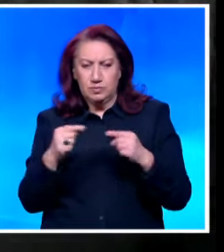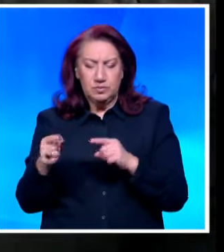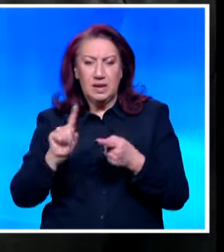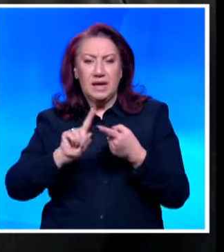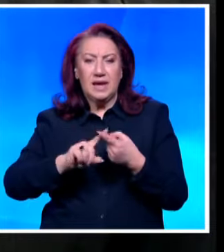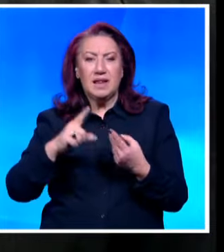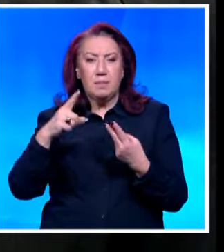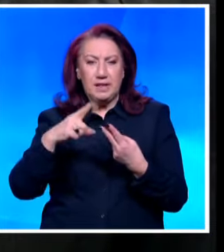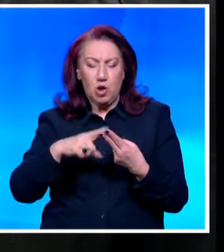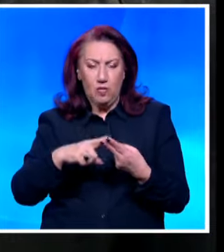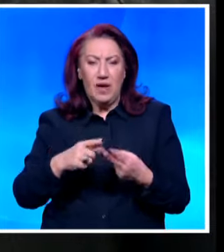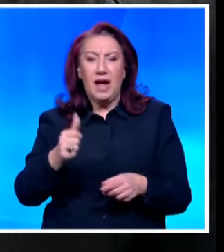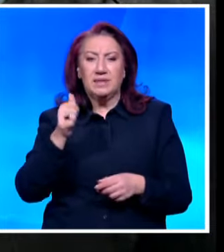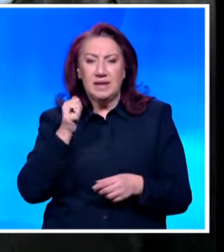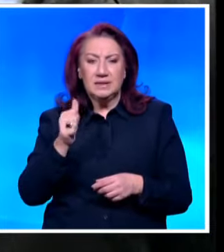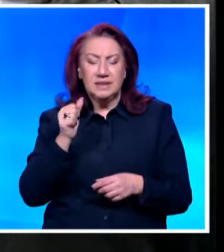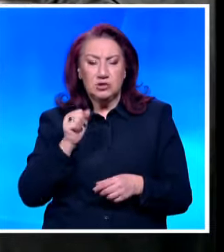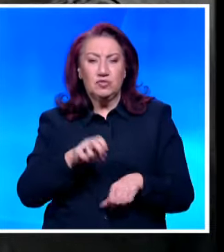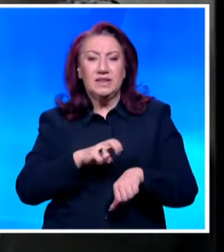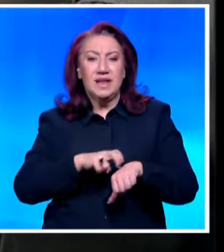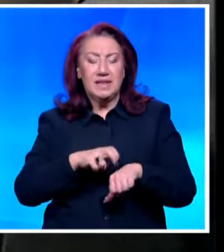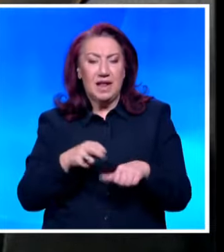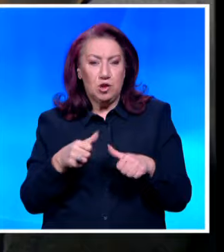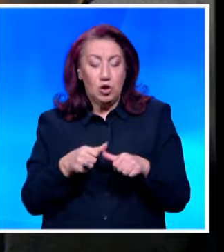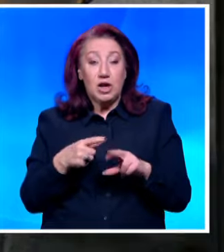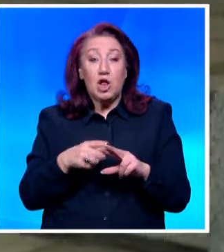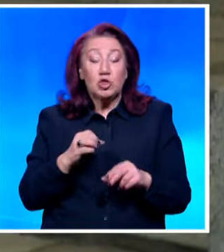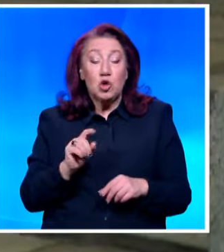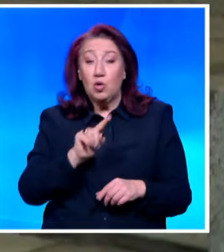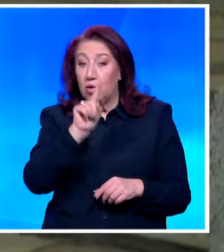и не стана ясно обаче по кой